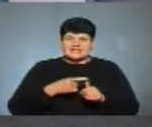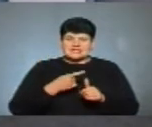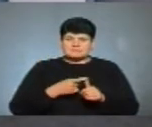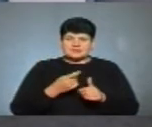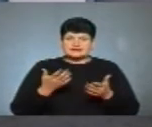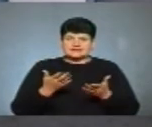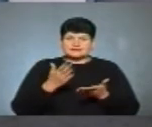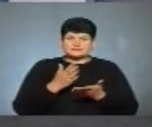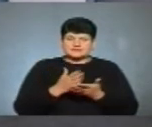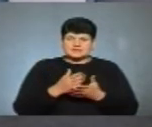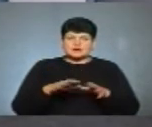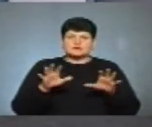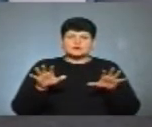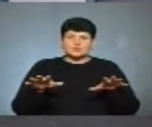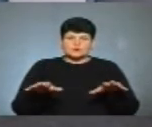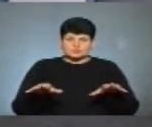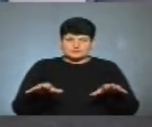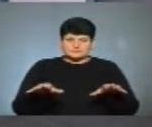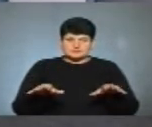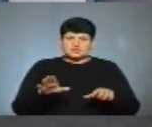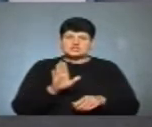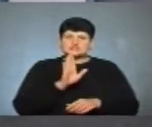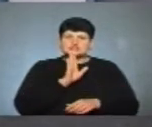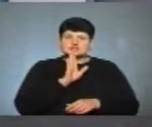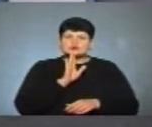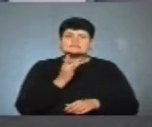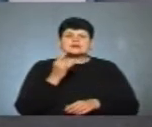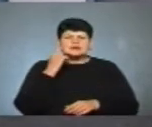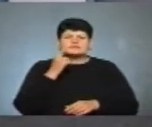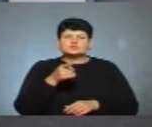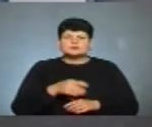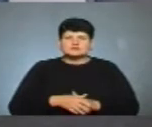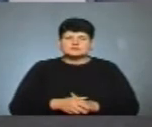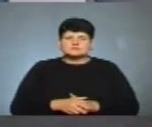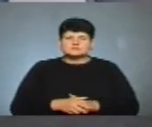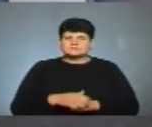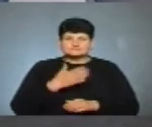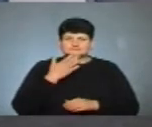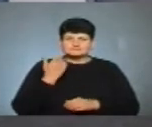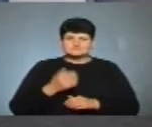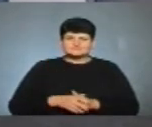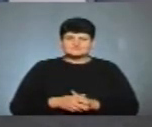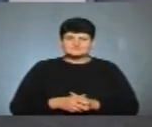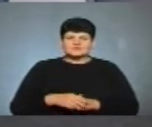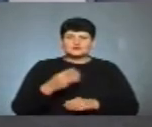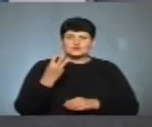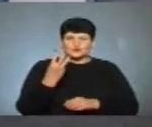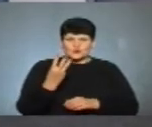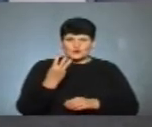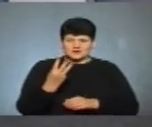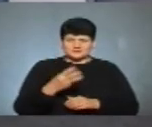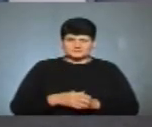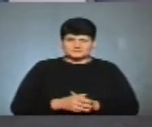які стали головами, жінок скільки би ви думали? Немає. Троє.